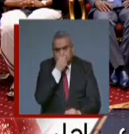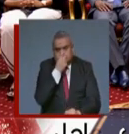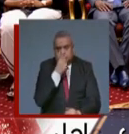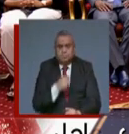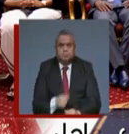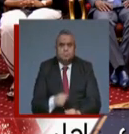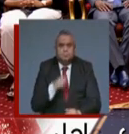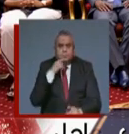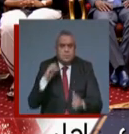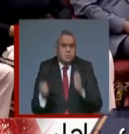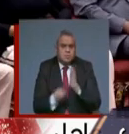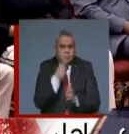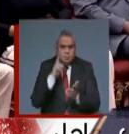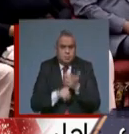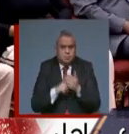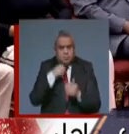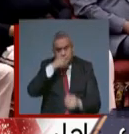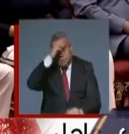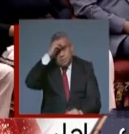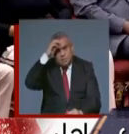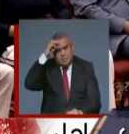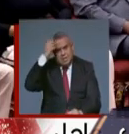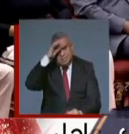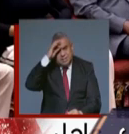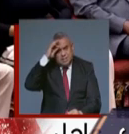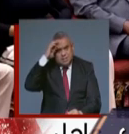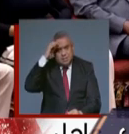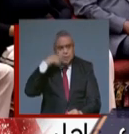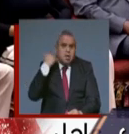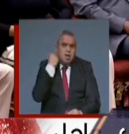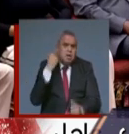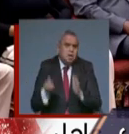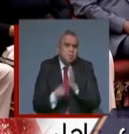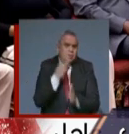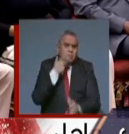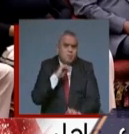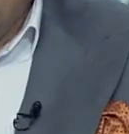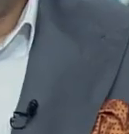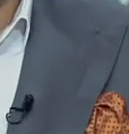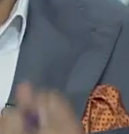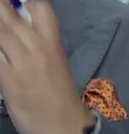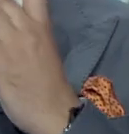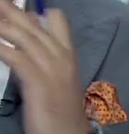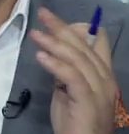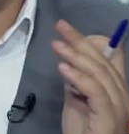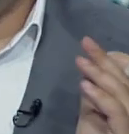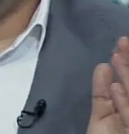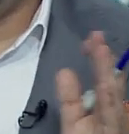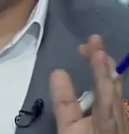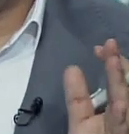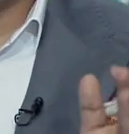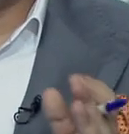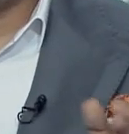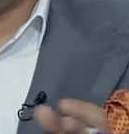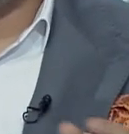بتاعتهم ما كانوش كملوا. فطبعا دي تجربه قويه جدا، وتجربه بالتاكيد بتاثر على الاقتصاد بصفه عامه.